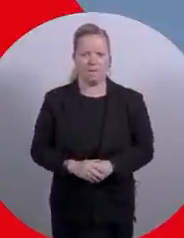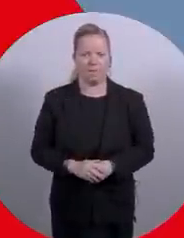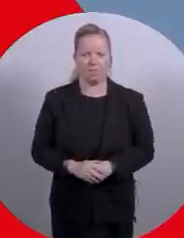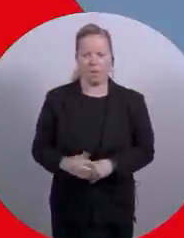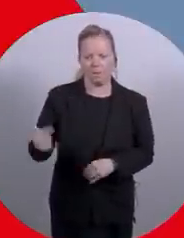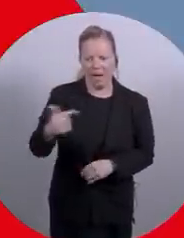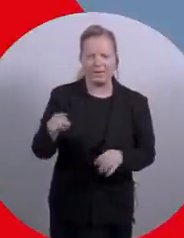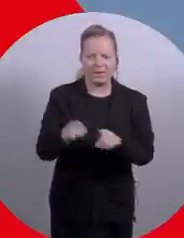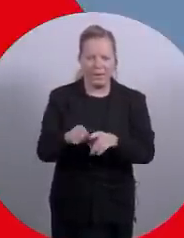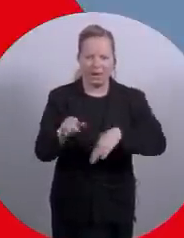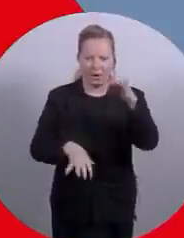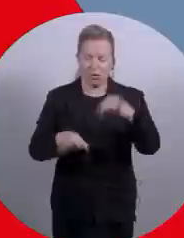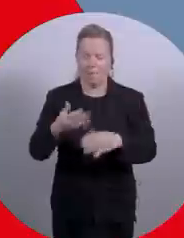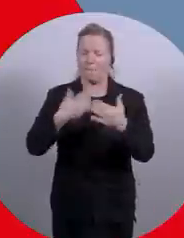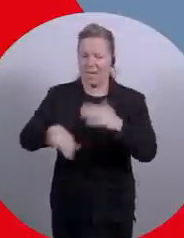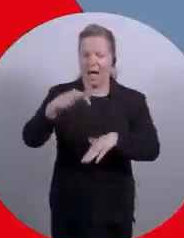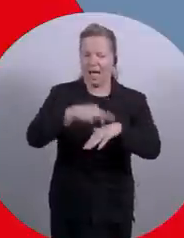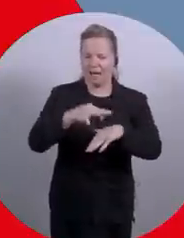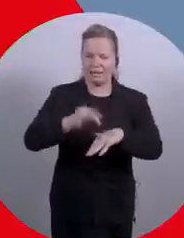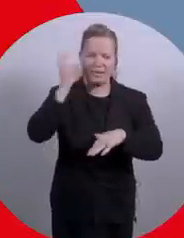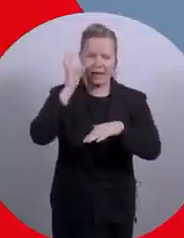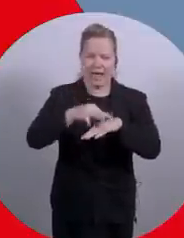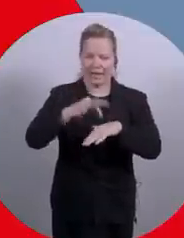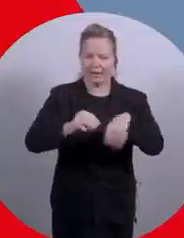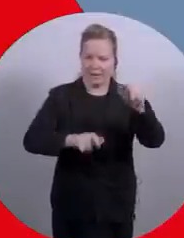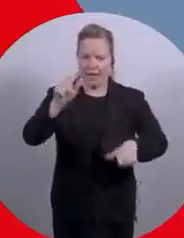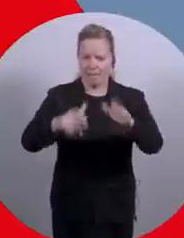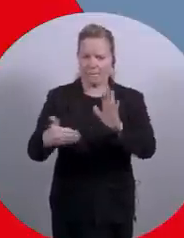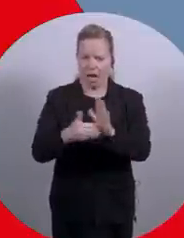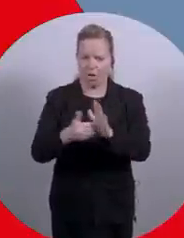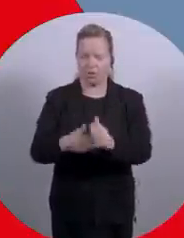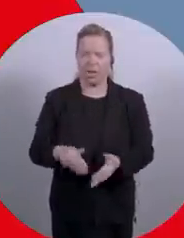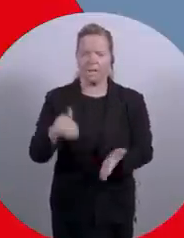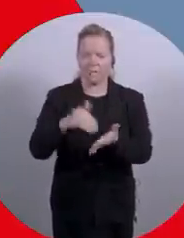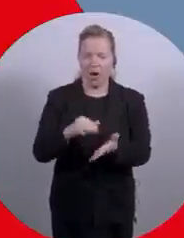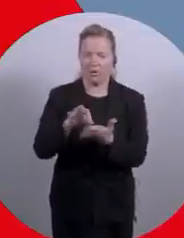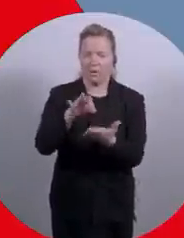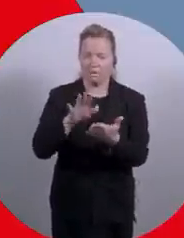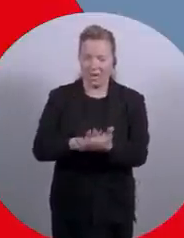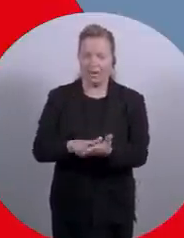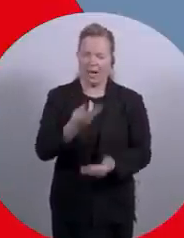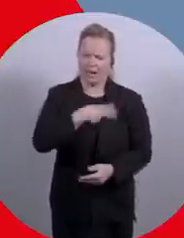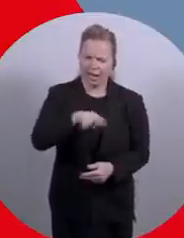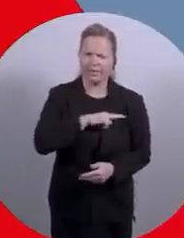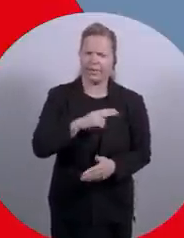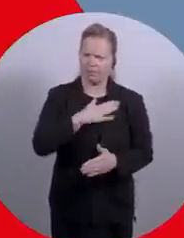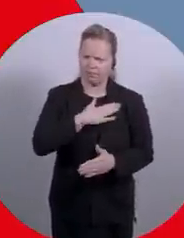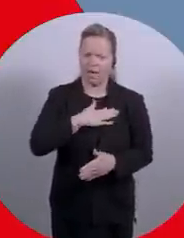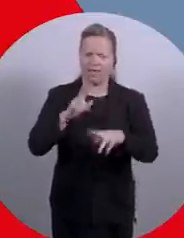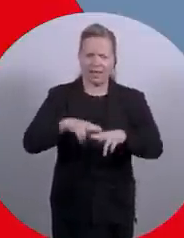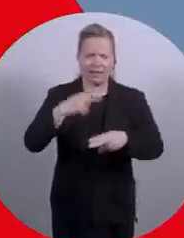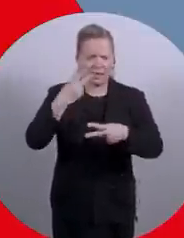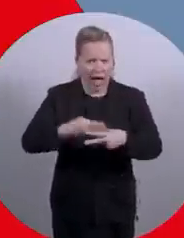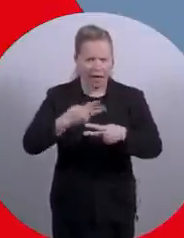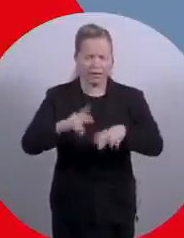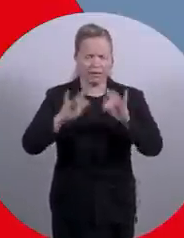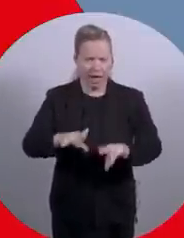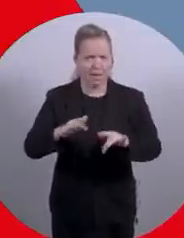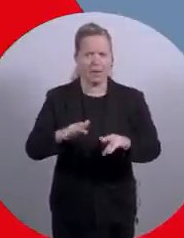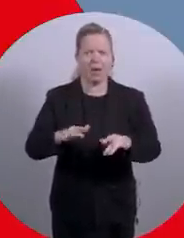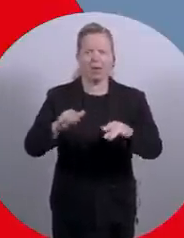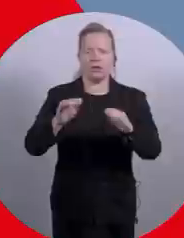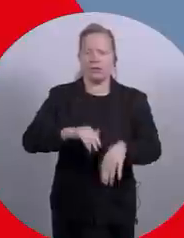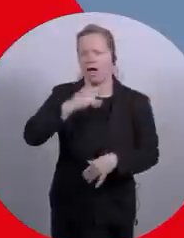Analyse haben dass es mehr Ärztinnen und Ärzte brauchen dass man Termin brauchen hat garantiert von Terminen wenn man krank sind dass man nicht